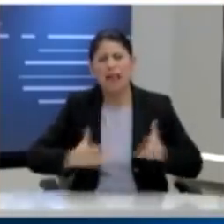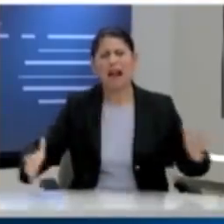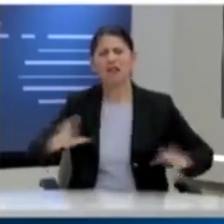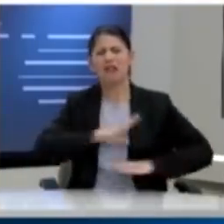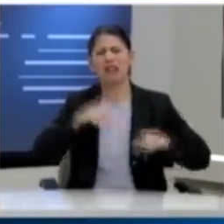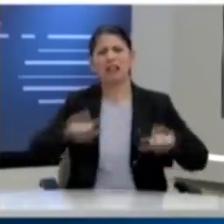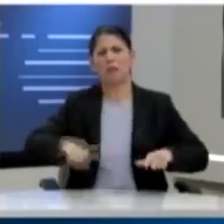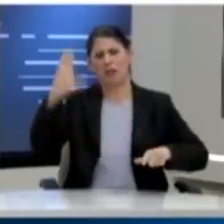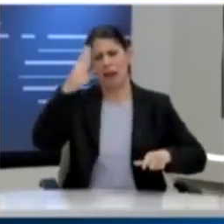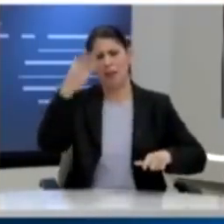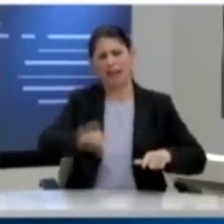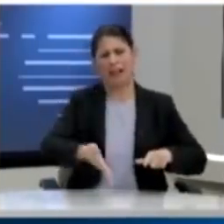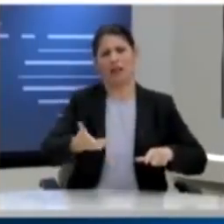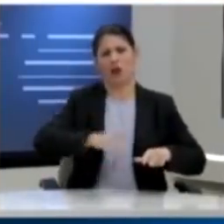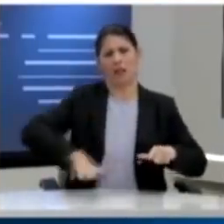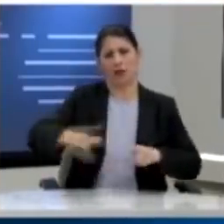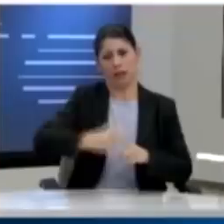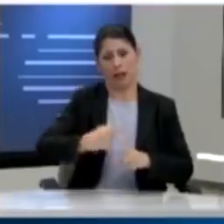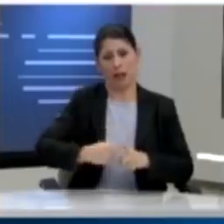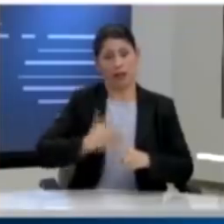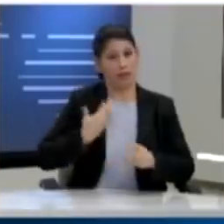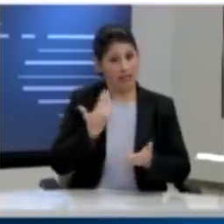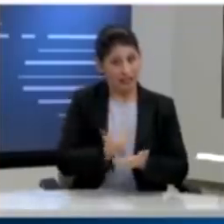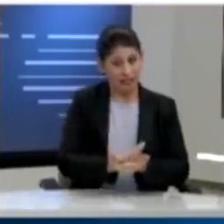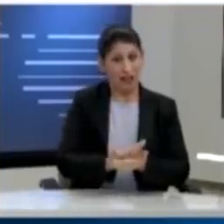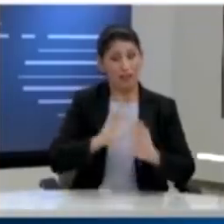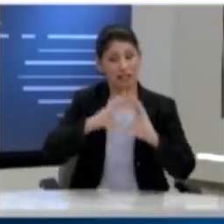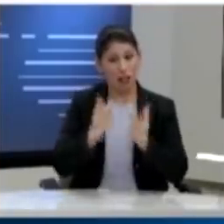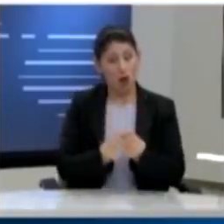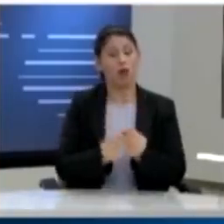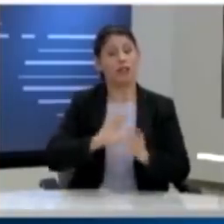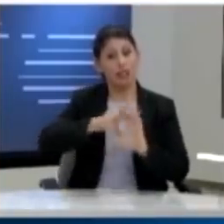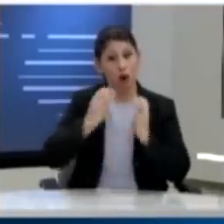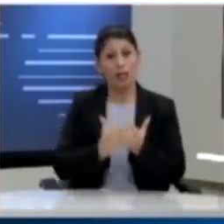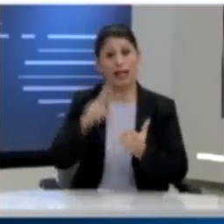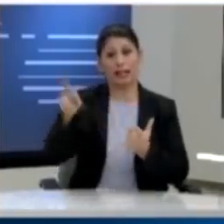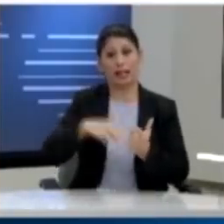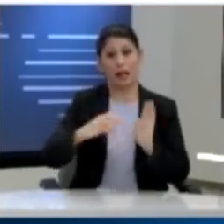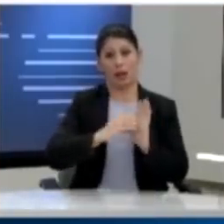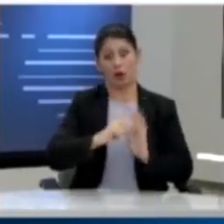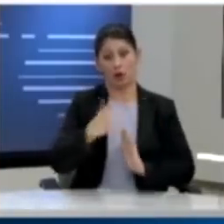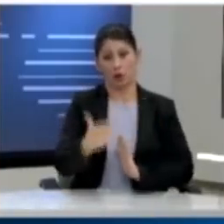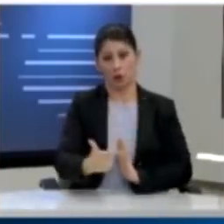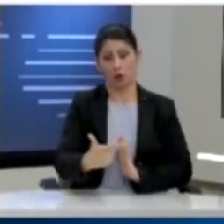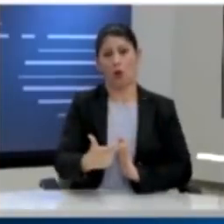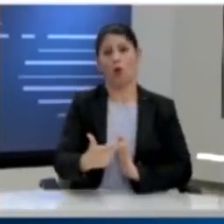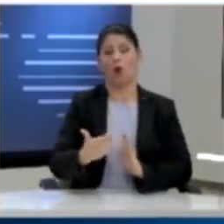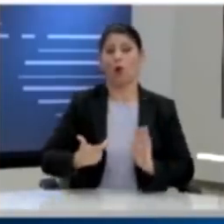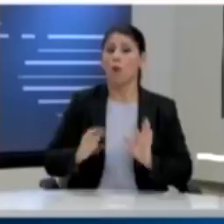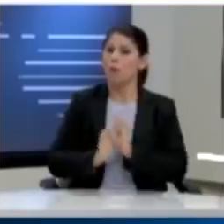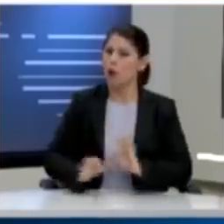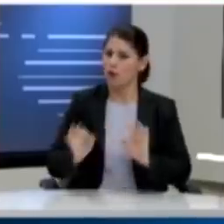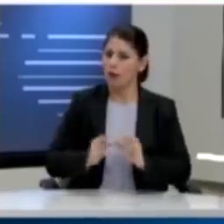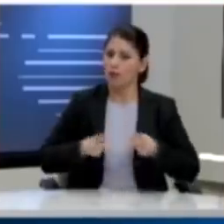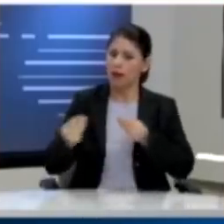Στην πρότασή μας ζητάμε κατάργηση συνολικά του άρθρου 28, που επιτρέπει την εκχώρηση